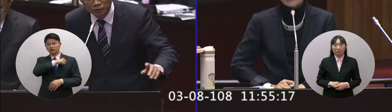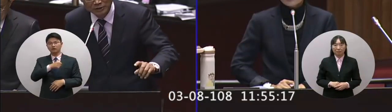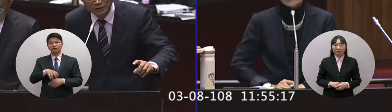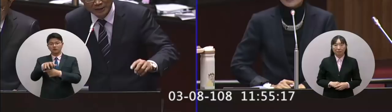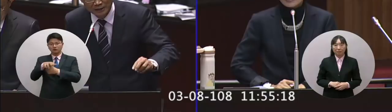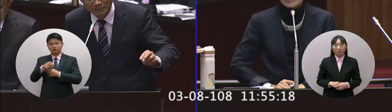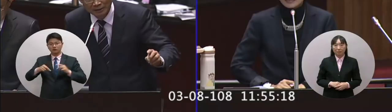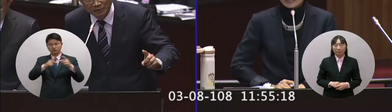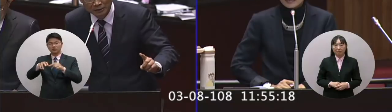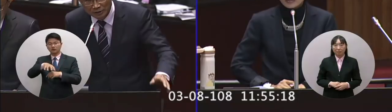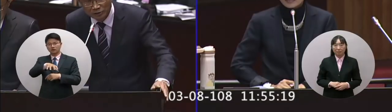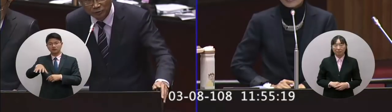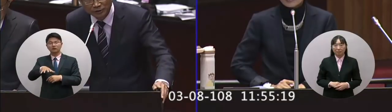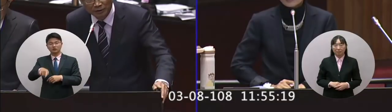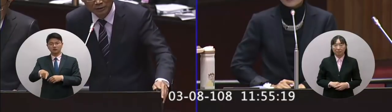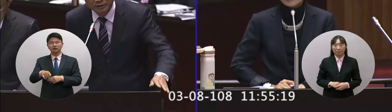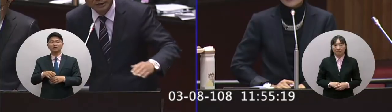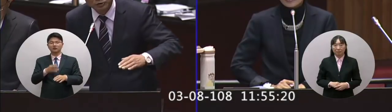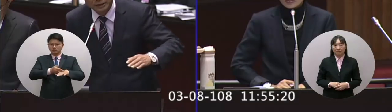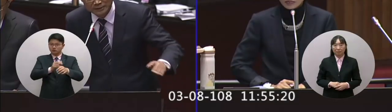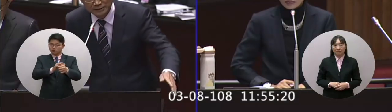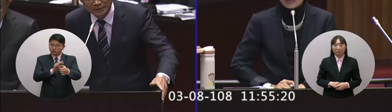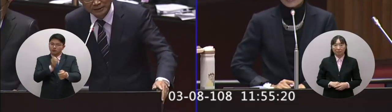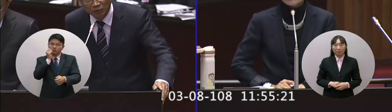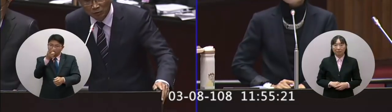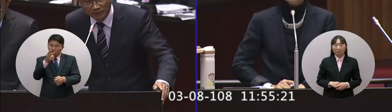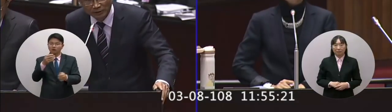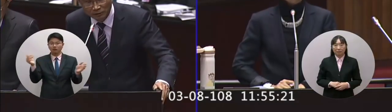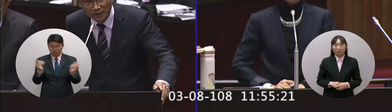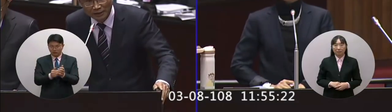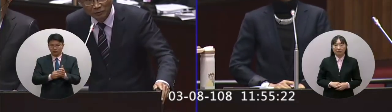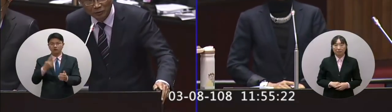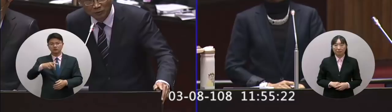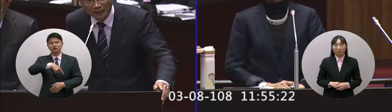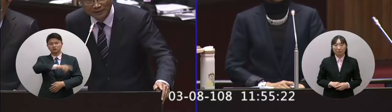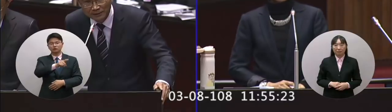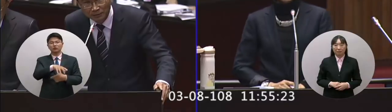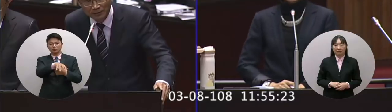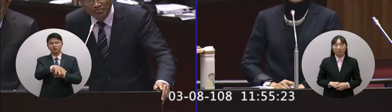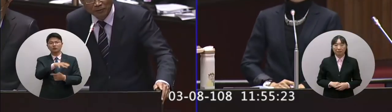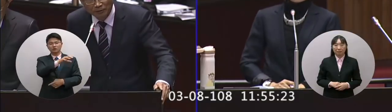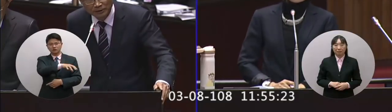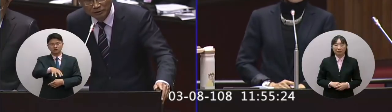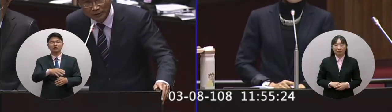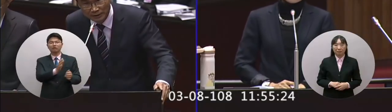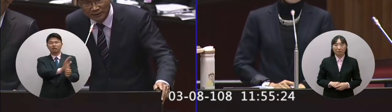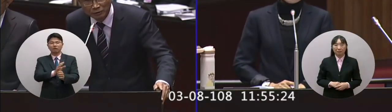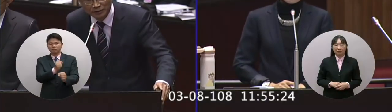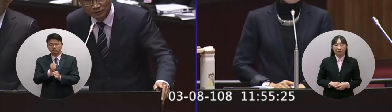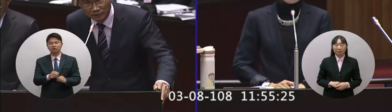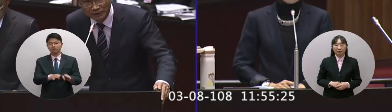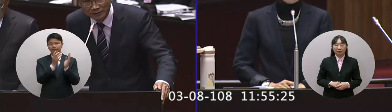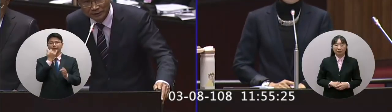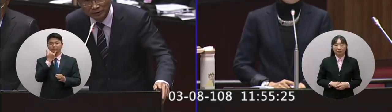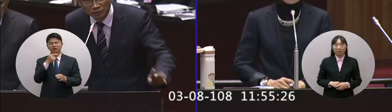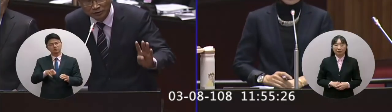场所学习2个礼拜到一个月技术之后，那就可以直接到我们的农场来服务。那这个部分我们希望在四